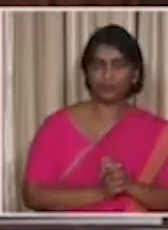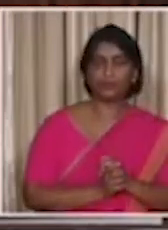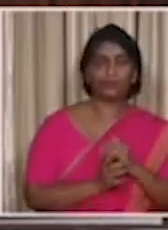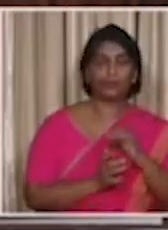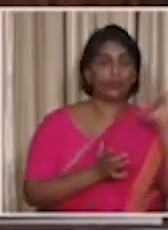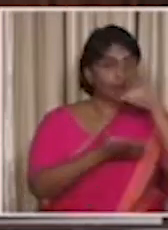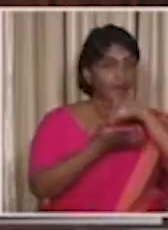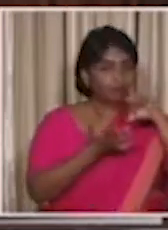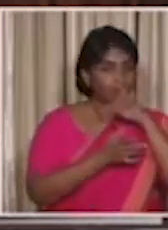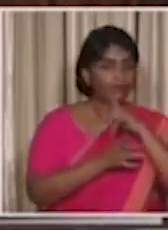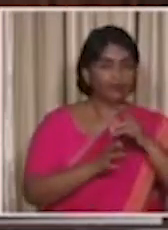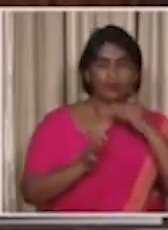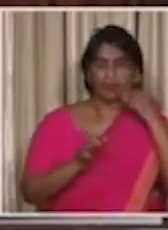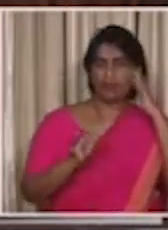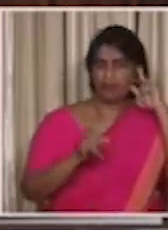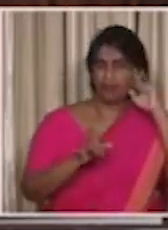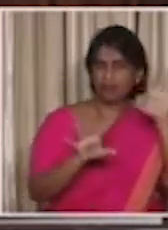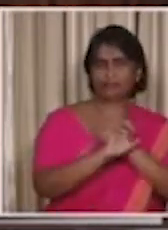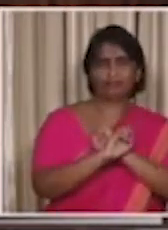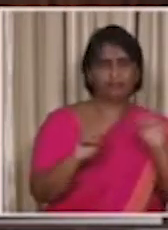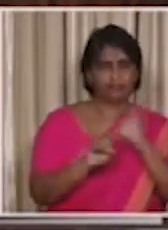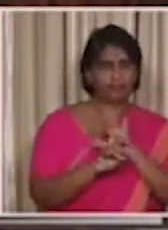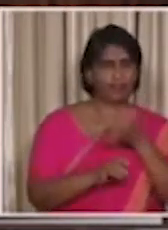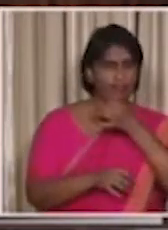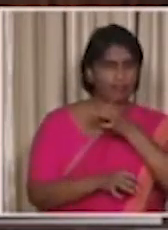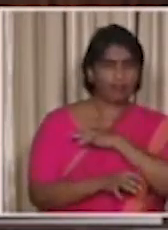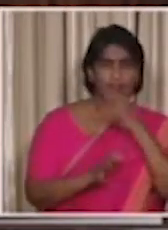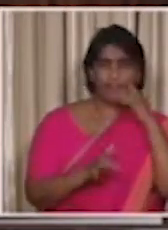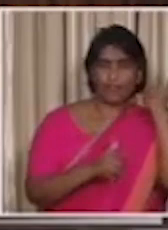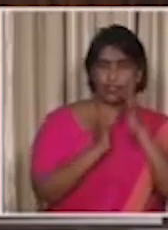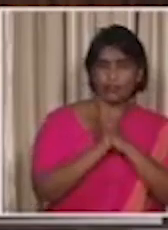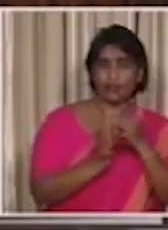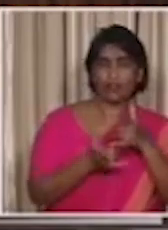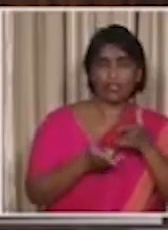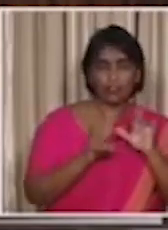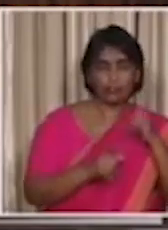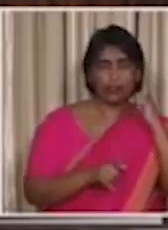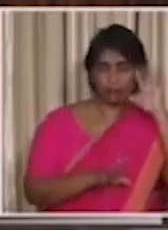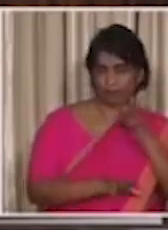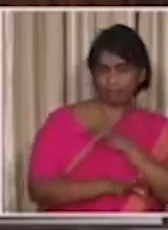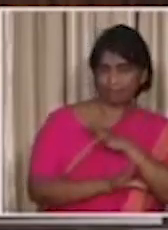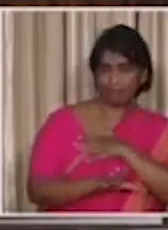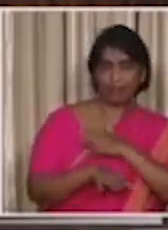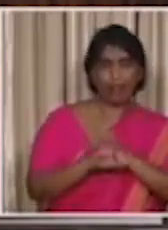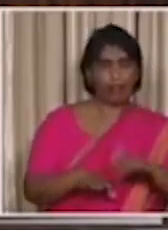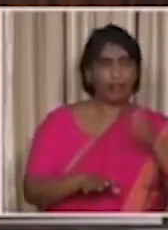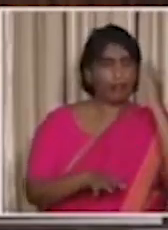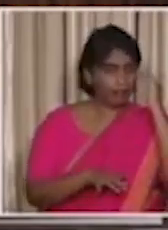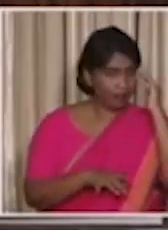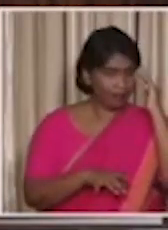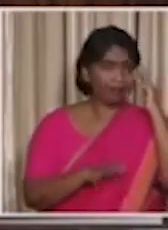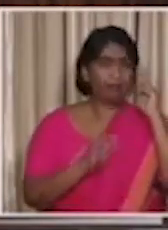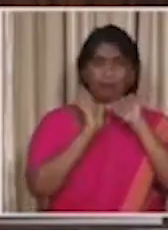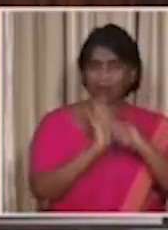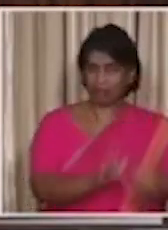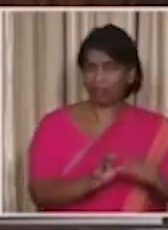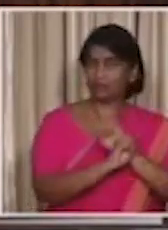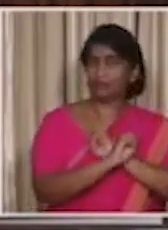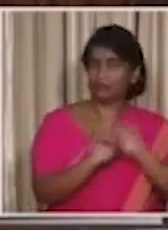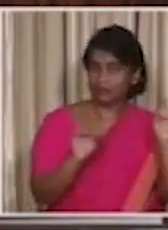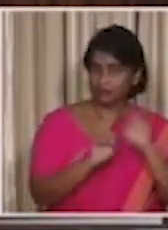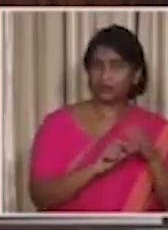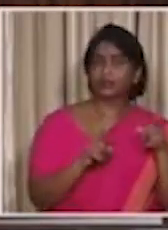සයිබර් අවකාශයේ අසත්‍ය ප්‍රවෘත්ති, වෛර ප්‍රකාශන, දුෂ්තරතුරු, ළමා හා කාන්තා හිංසන